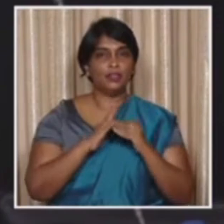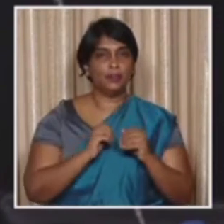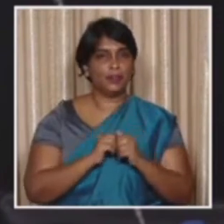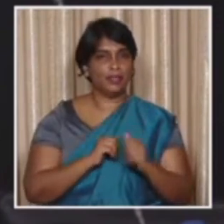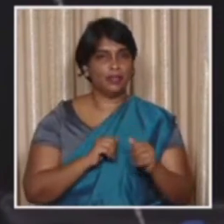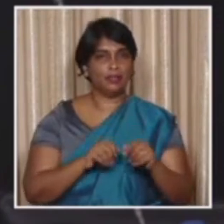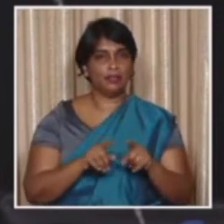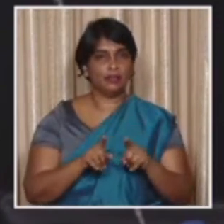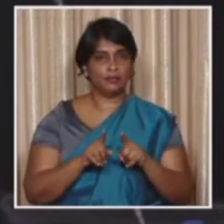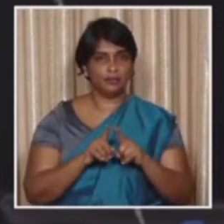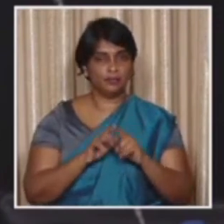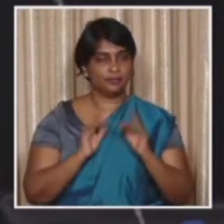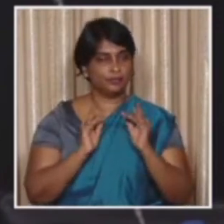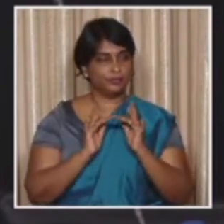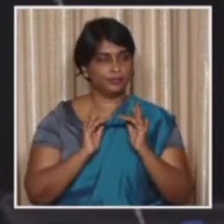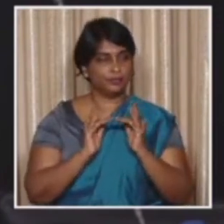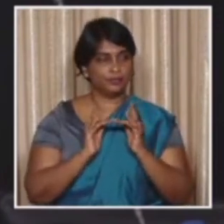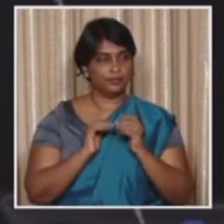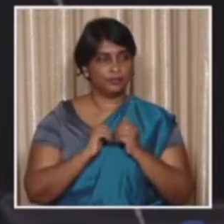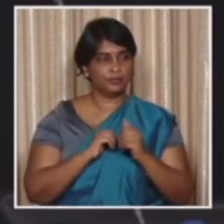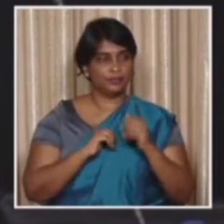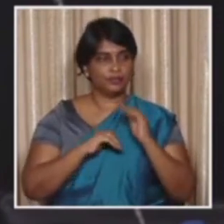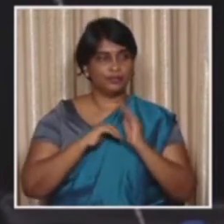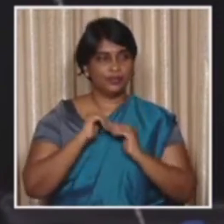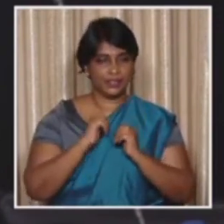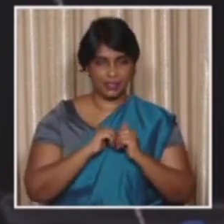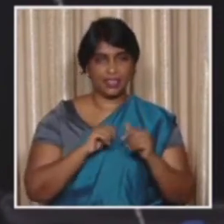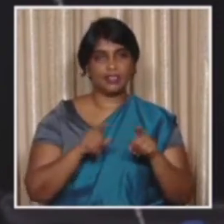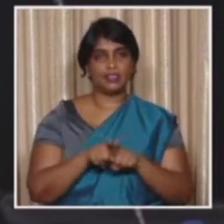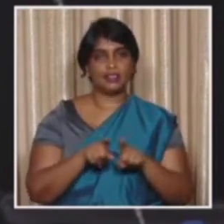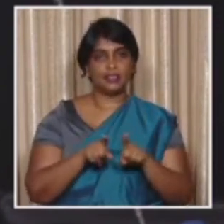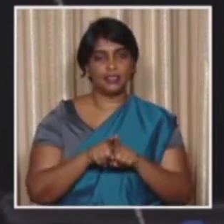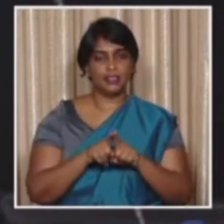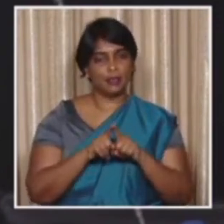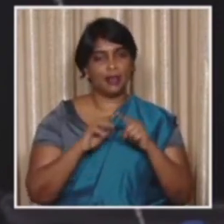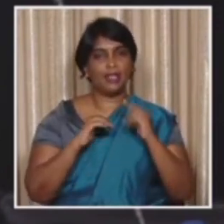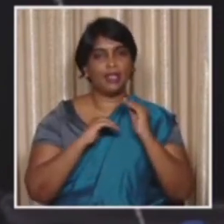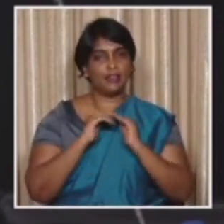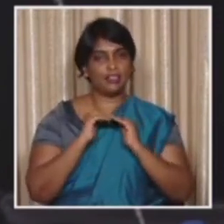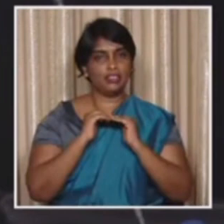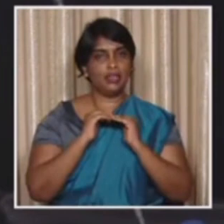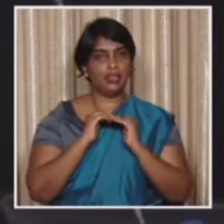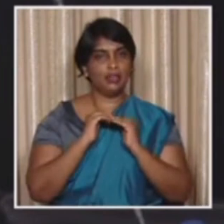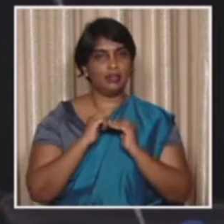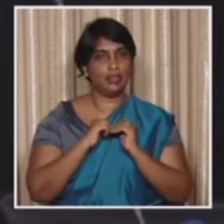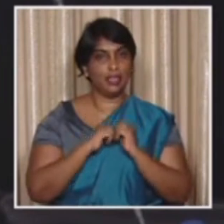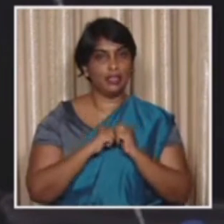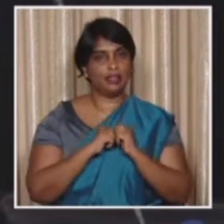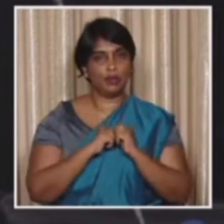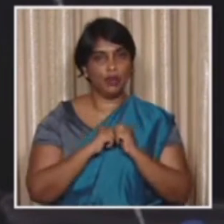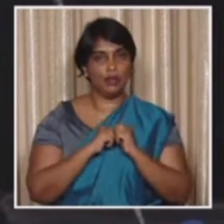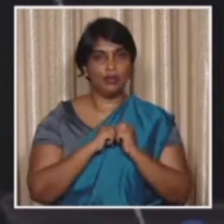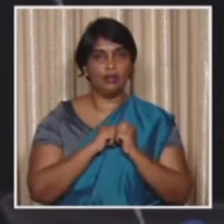me marga gata kriyakaritwe samaja madhi kriyakaritwe pilibanda me